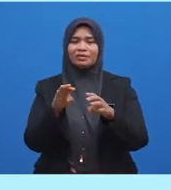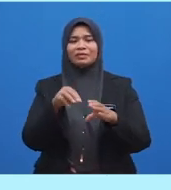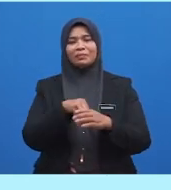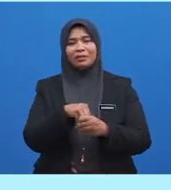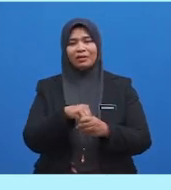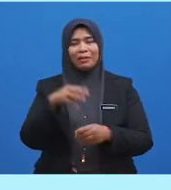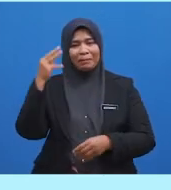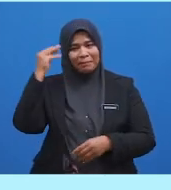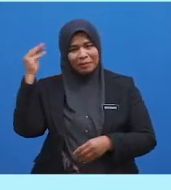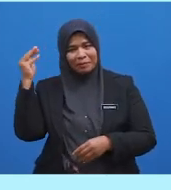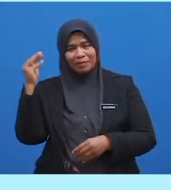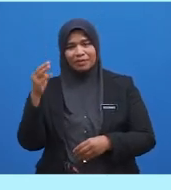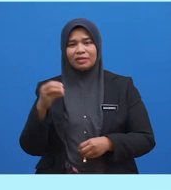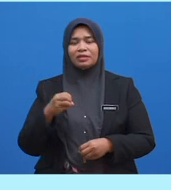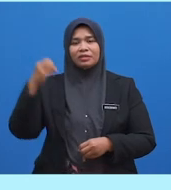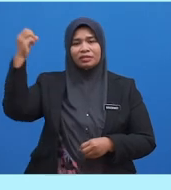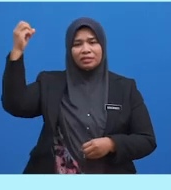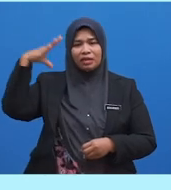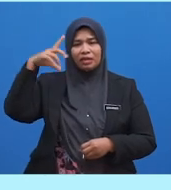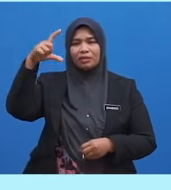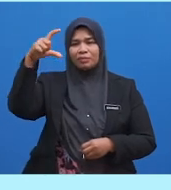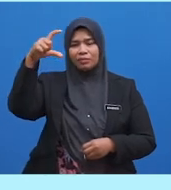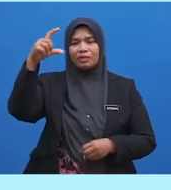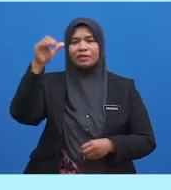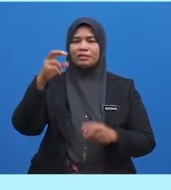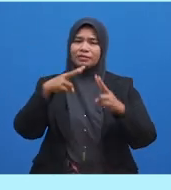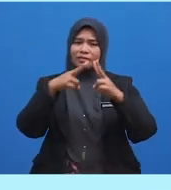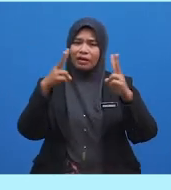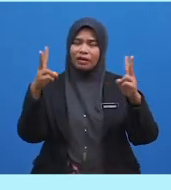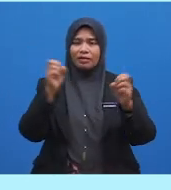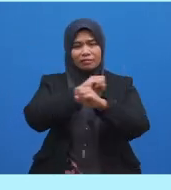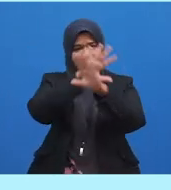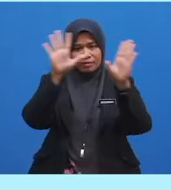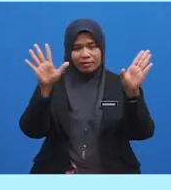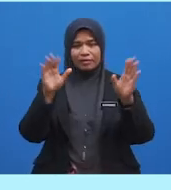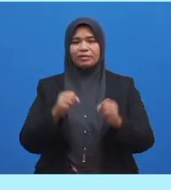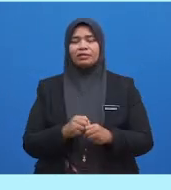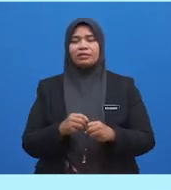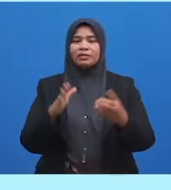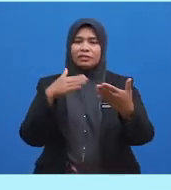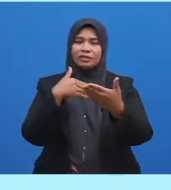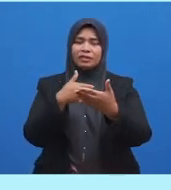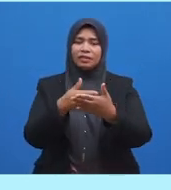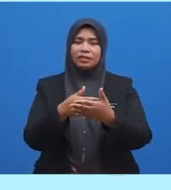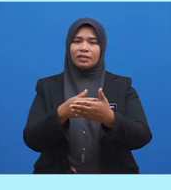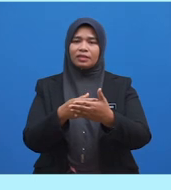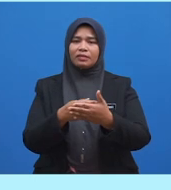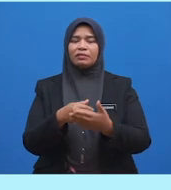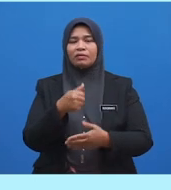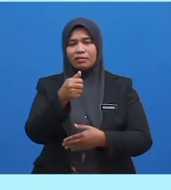mimpi cahayo bulan yang sangat terang sehingga kan